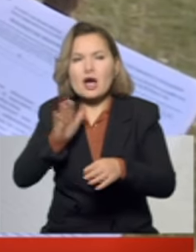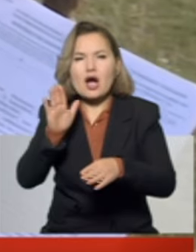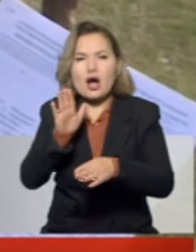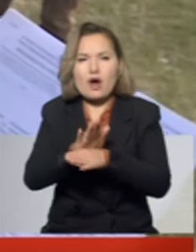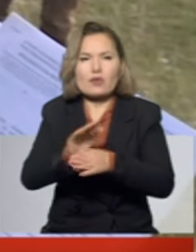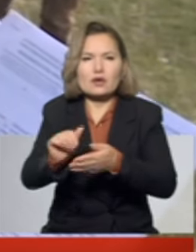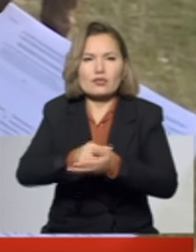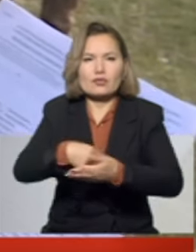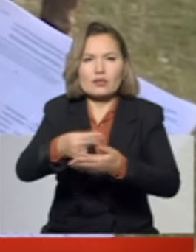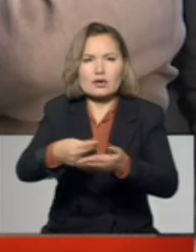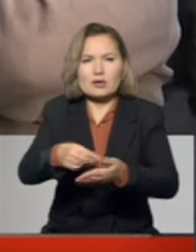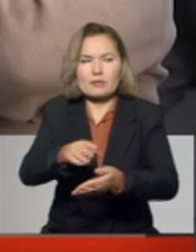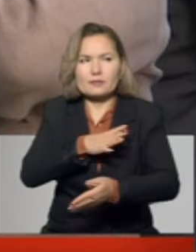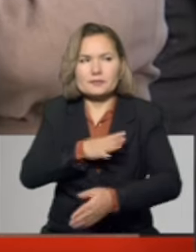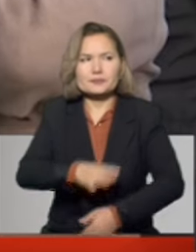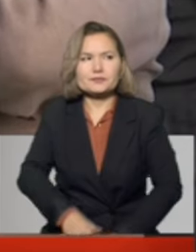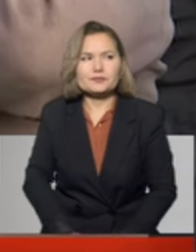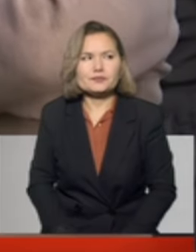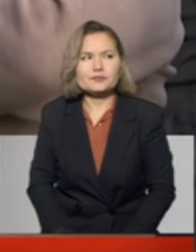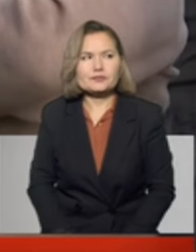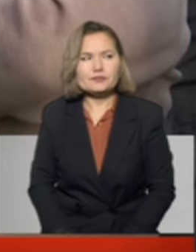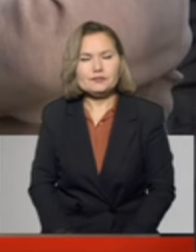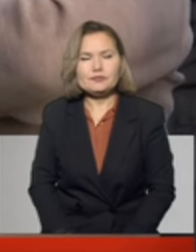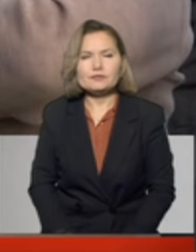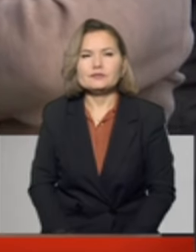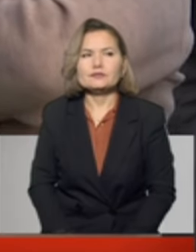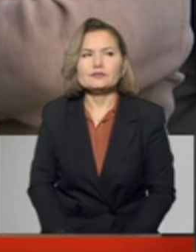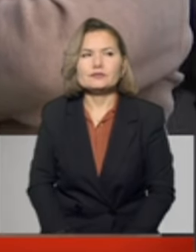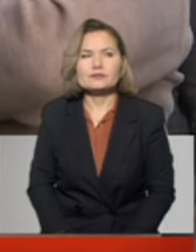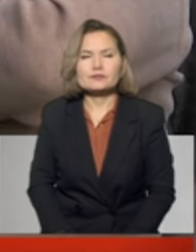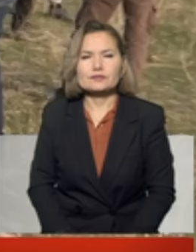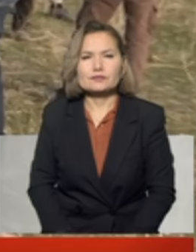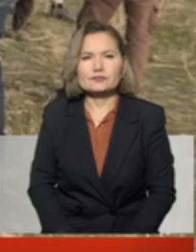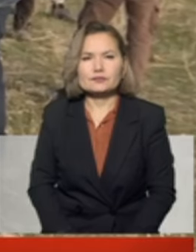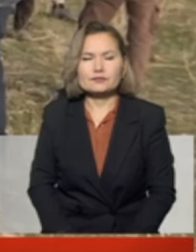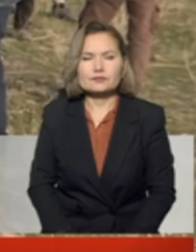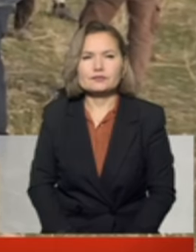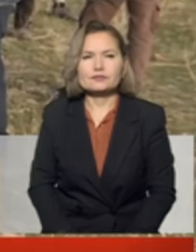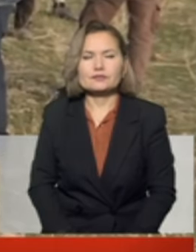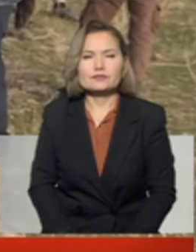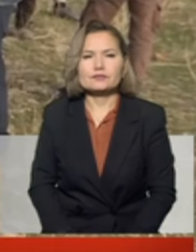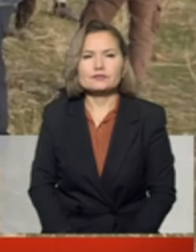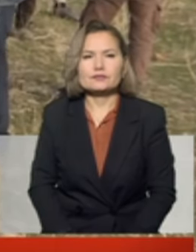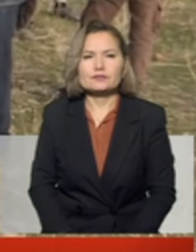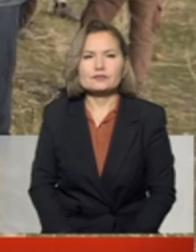шығып қойған. Айнұр Әбілқасымқызы, Еркін Оразбаев, Қазақстан ұлттық арнасы, Түркістан облысынан.